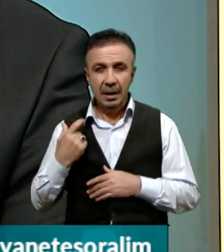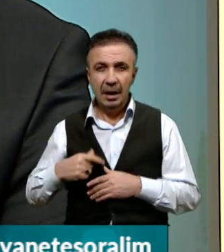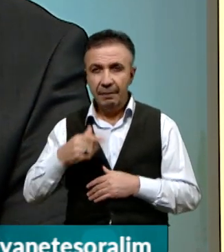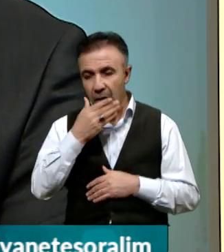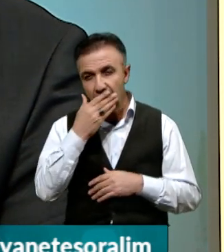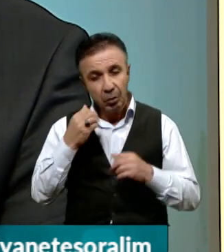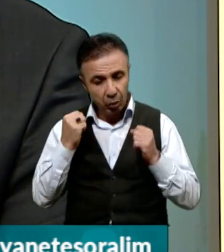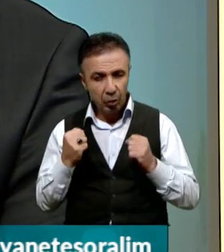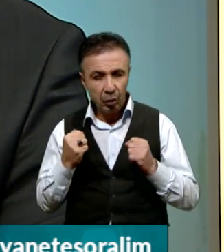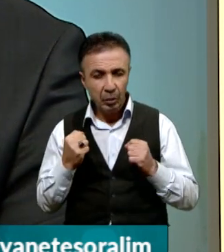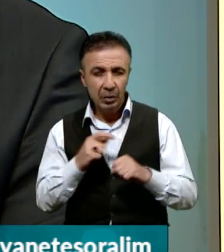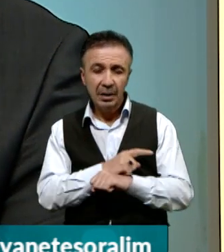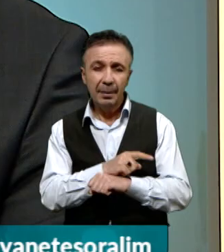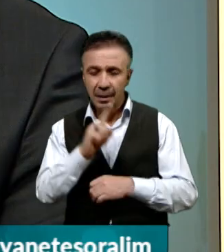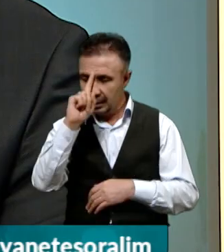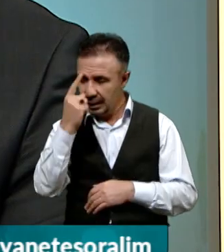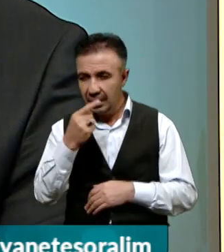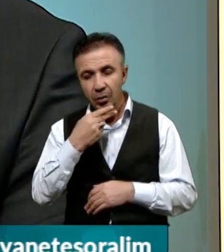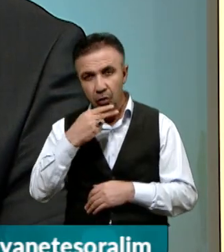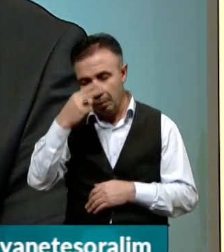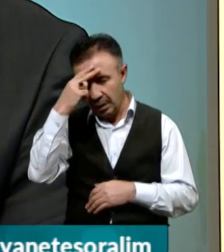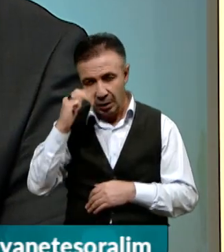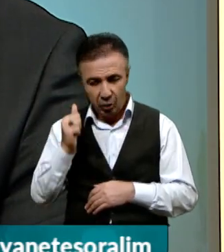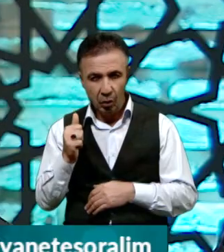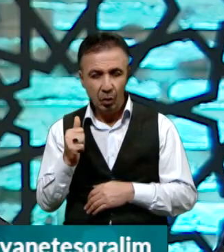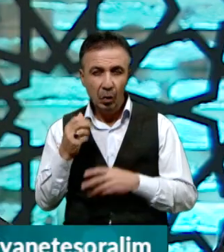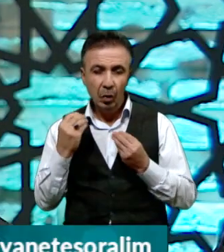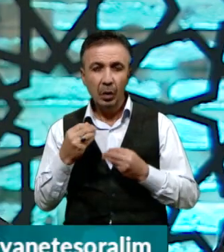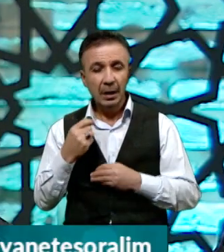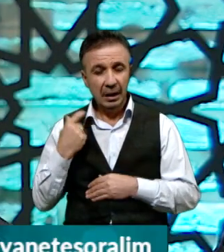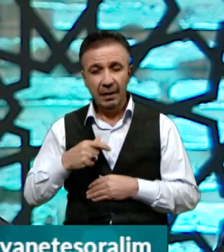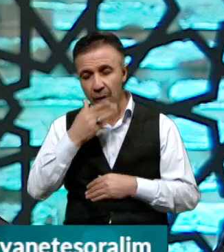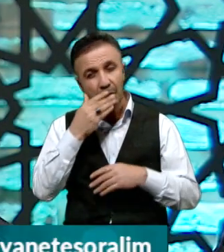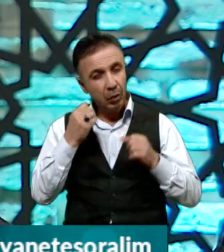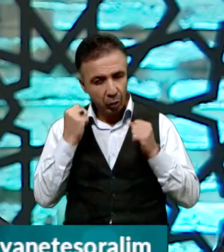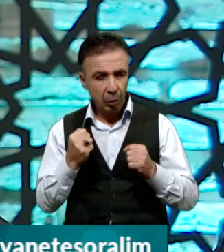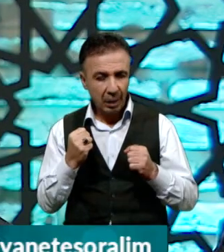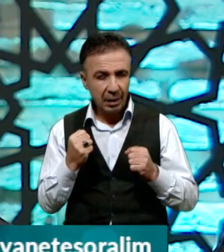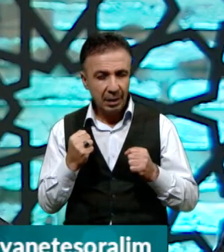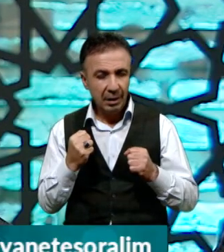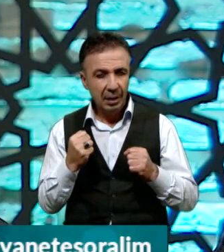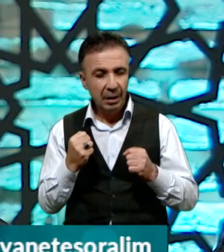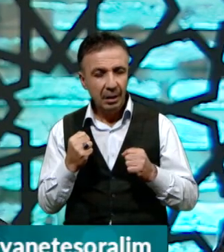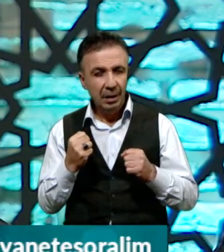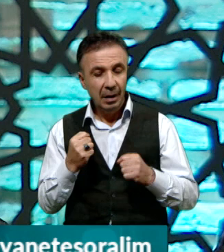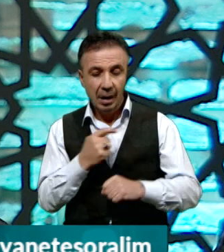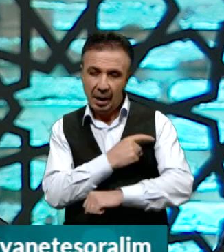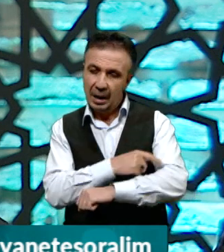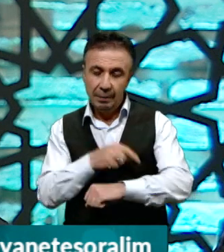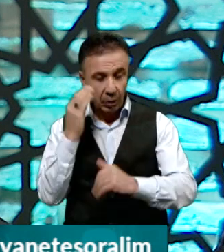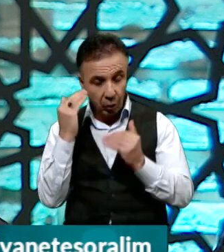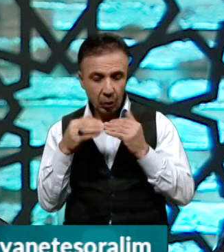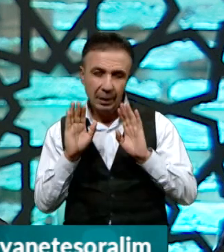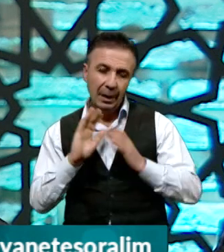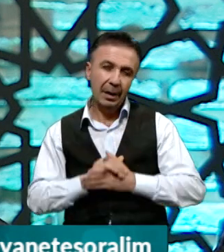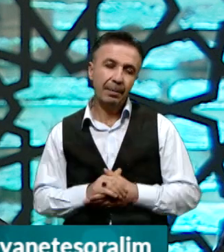oruç tutarken sadece cumayı cuma olarak nafile tutmaktır. Ne olan? Engel uygun olan. Görülmeyen. Uygun görülmeyen. Ama